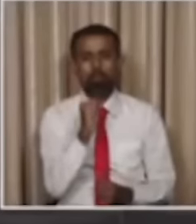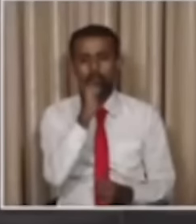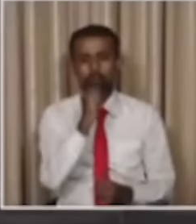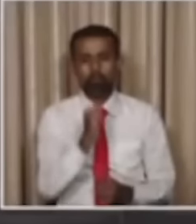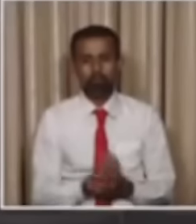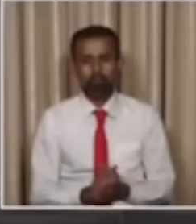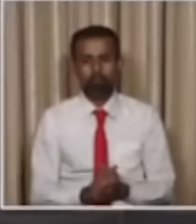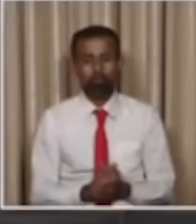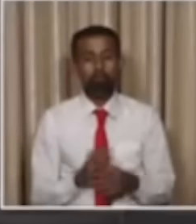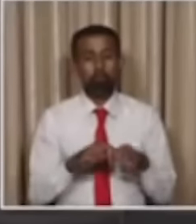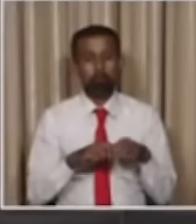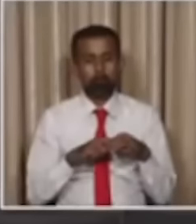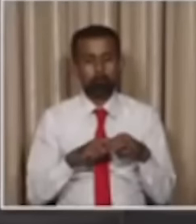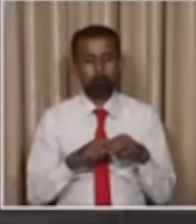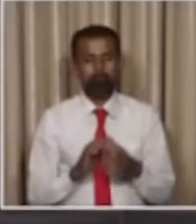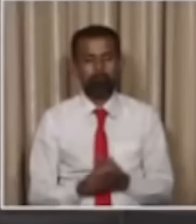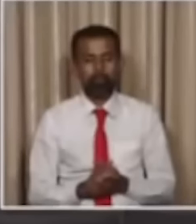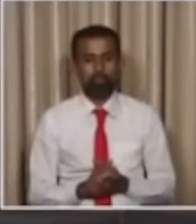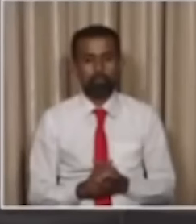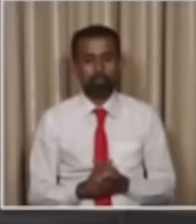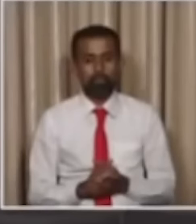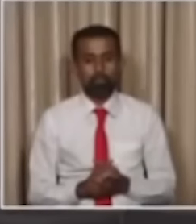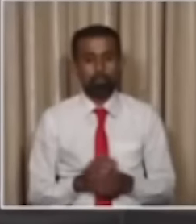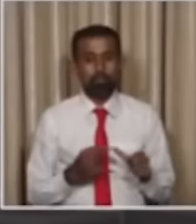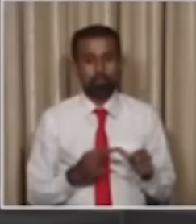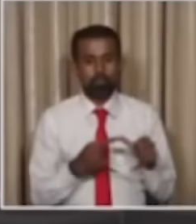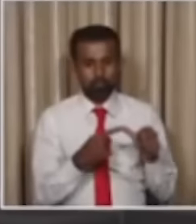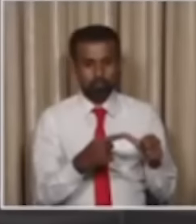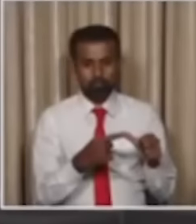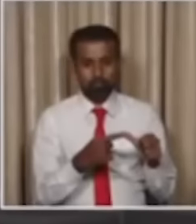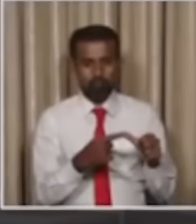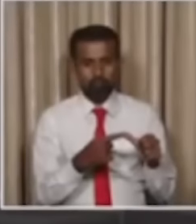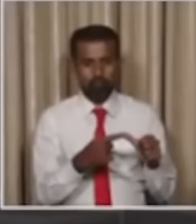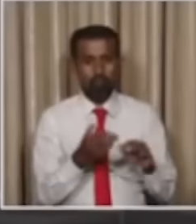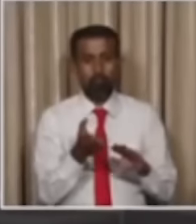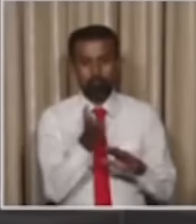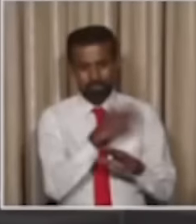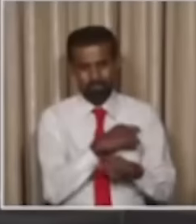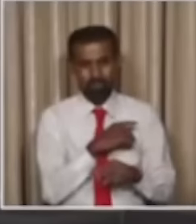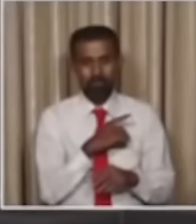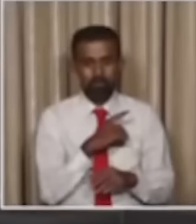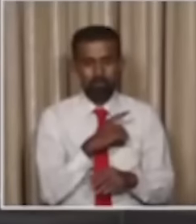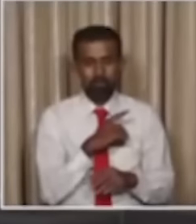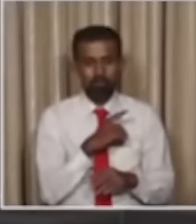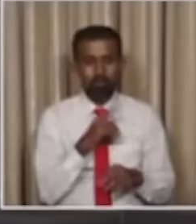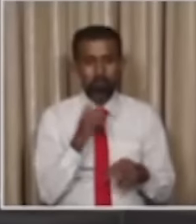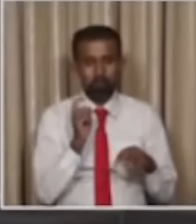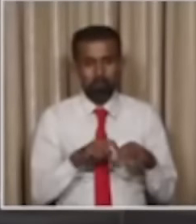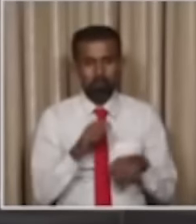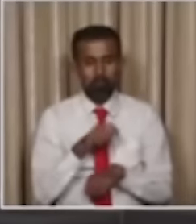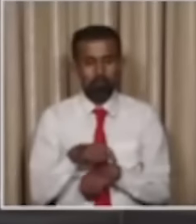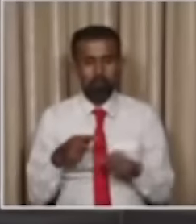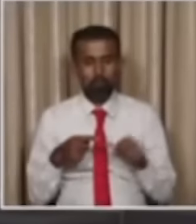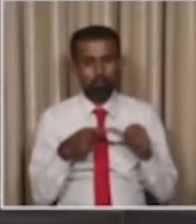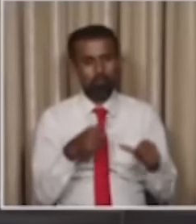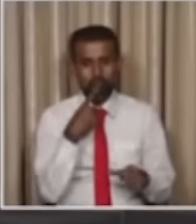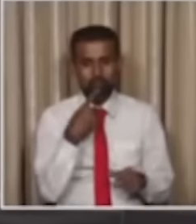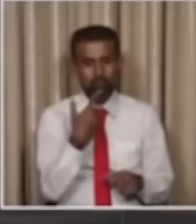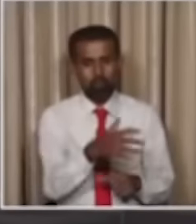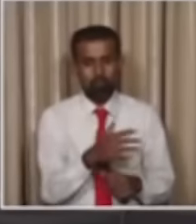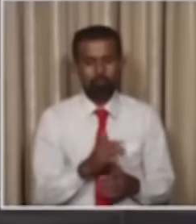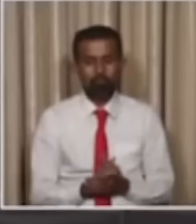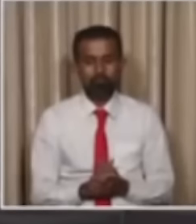ඕකයි ප්‍රශ්නේ. ඉතින් මං හිතන්නේ ඒකට උත්තරේ මං ඊට ඉස්සල ප්‍රශ්නේදී ඒ උත්තරේ දුන්නා.